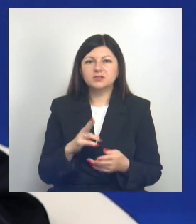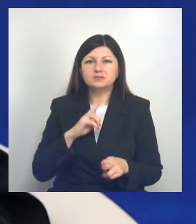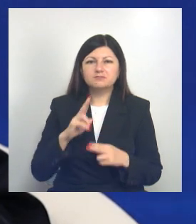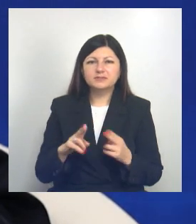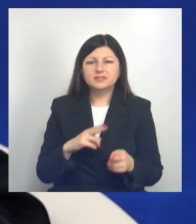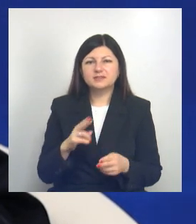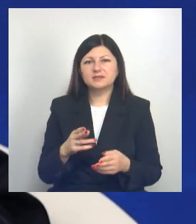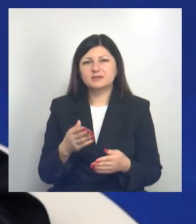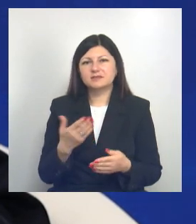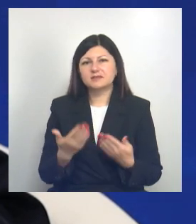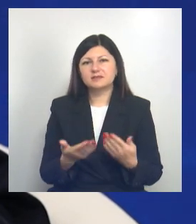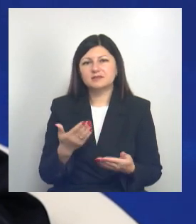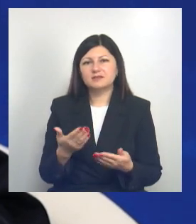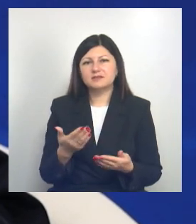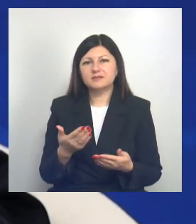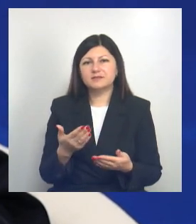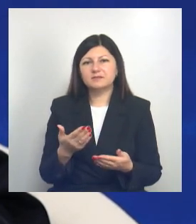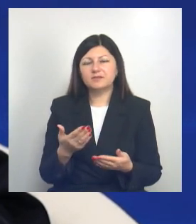претензии или